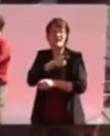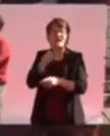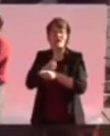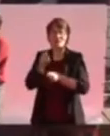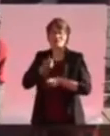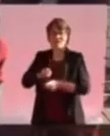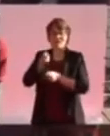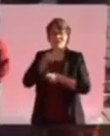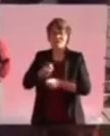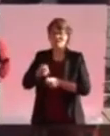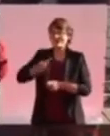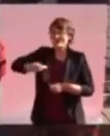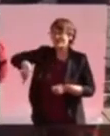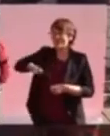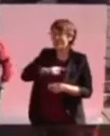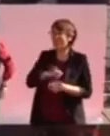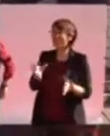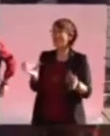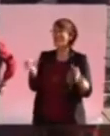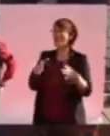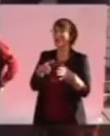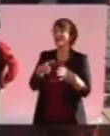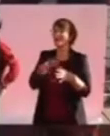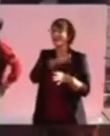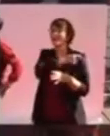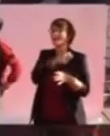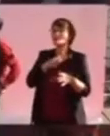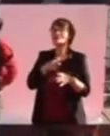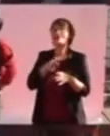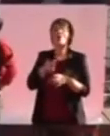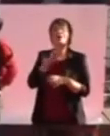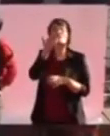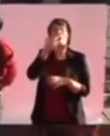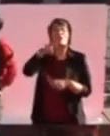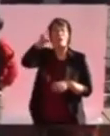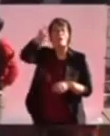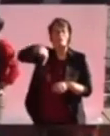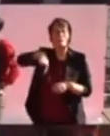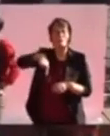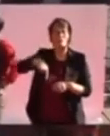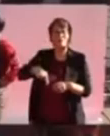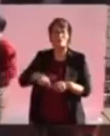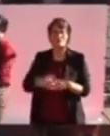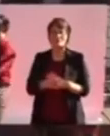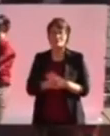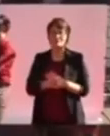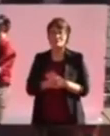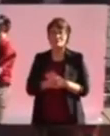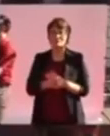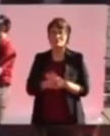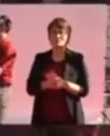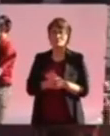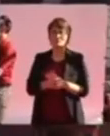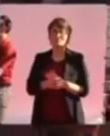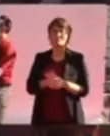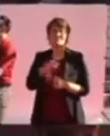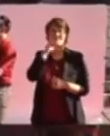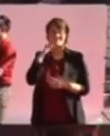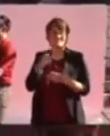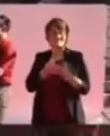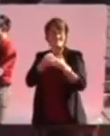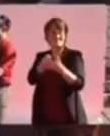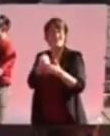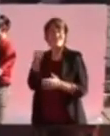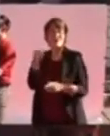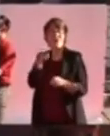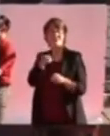come confederazione chiediamo con forza tutte le nostre controparti per dare forza a questo modello bisogna usare